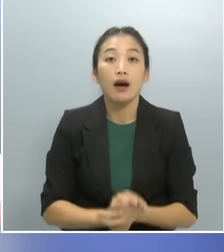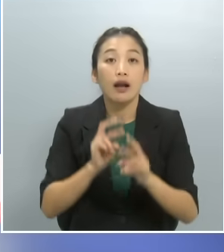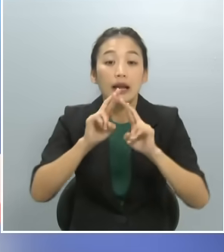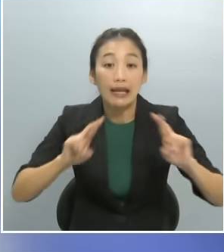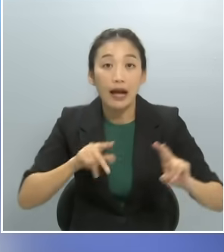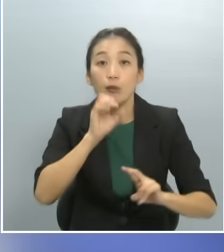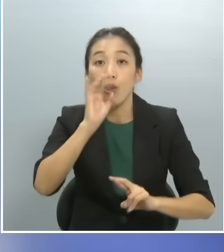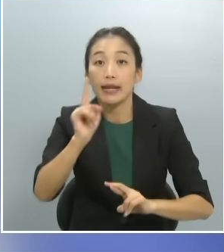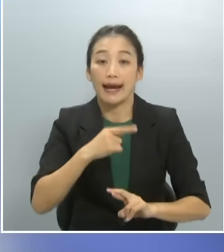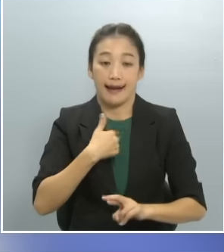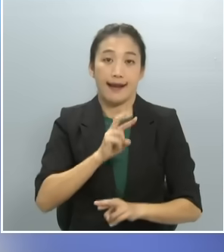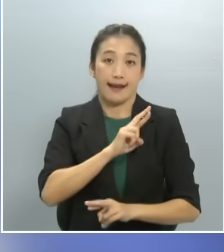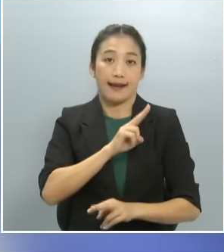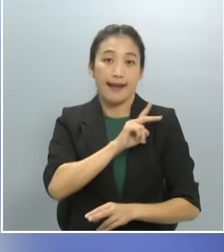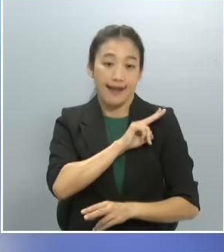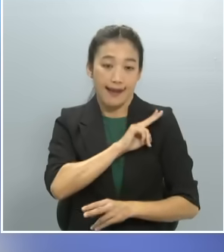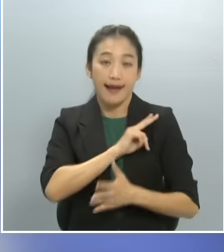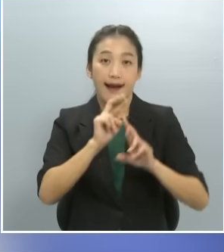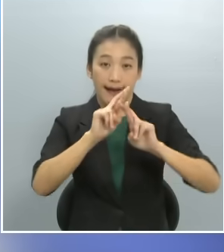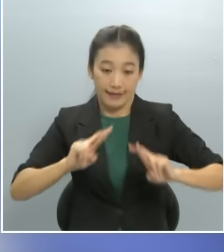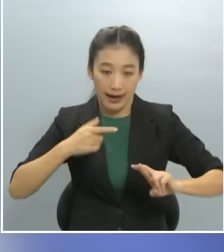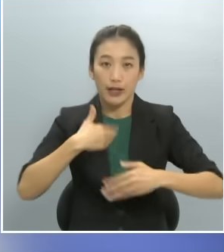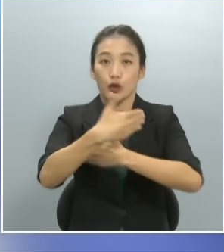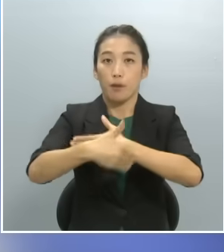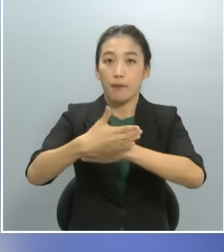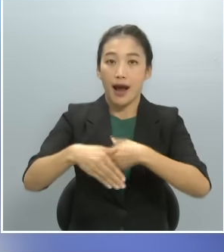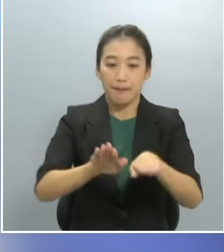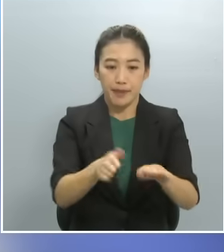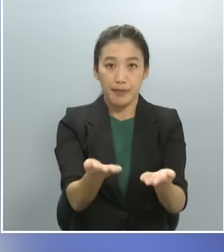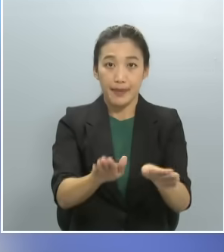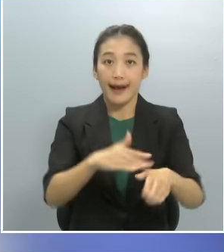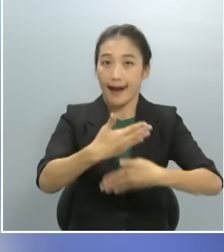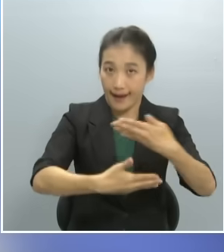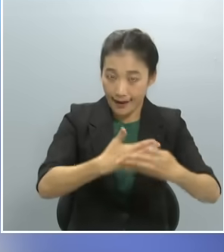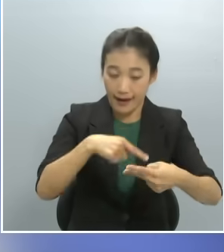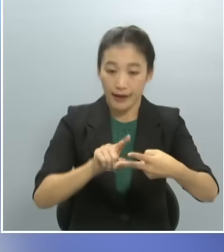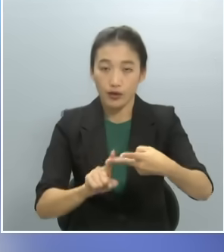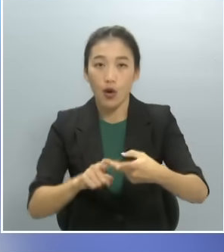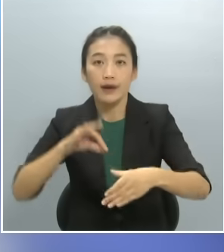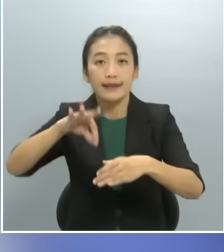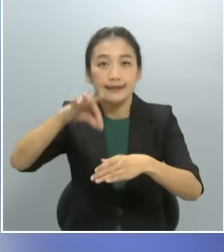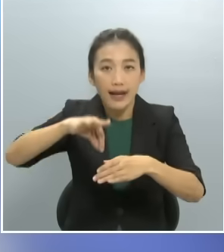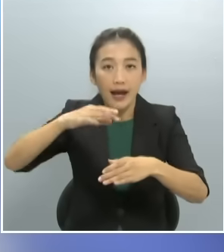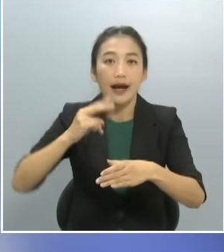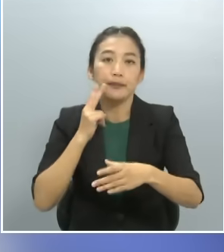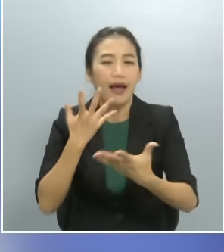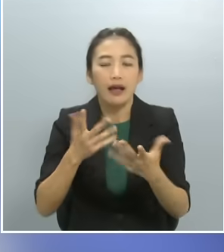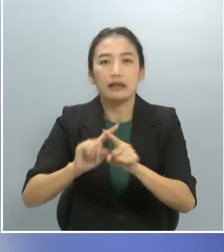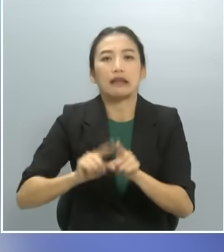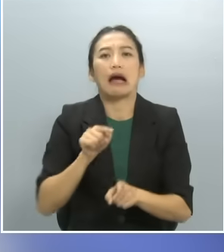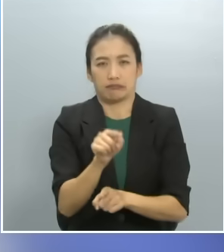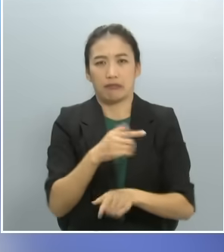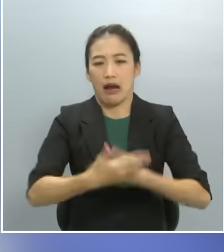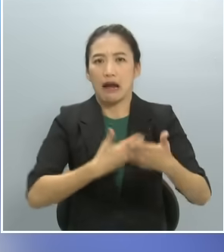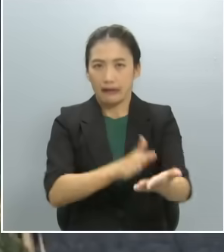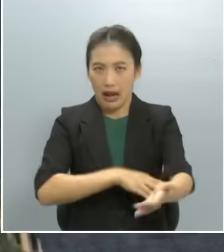มีชามมีเครื่องดื่มนะฮะคือเขาขายมาเนี่ยหลายปีแล้วนะเออแล้วอยู่ดีๆเนี่ยพอมีการไปจดสิทธิบัตรขึ้นมาปึ๊บ